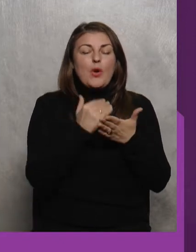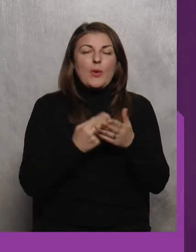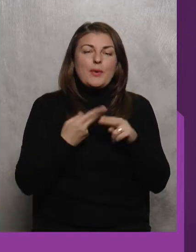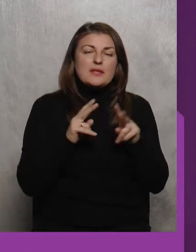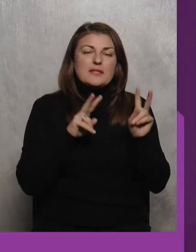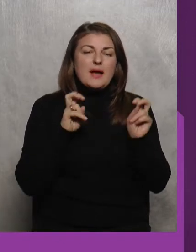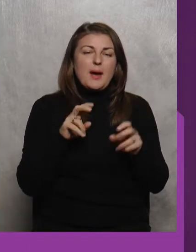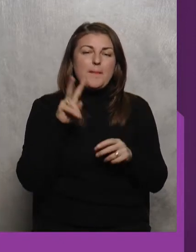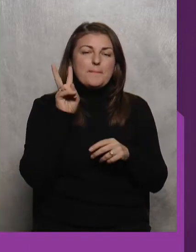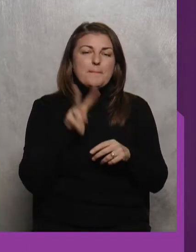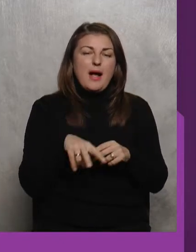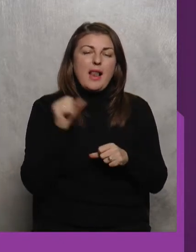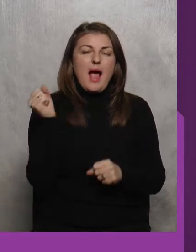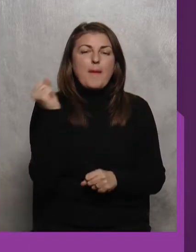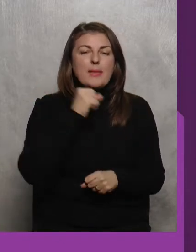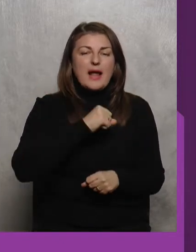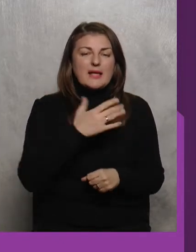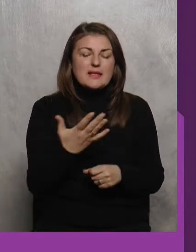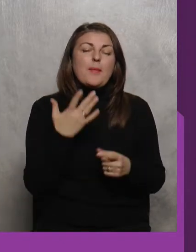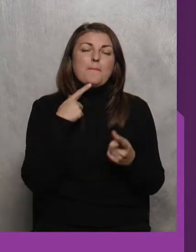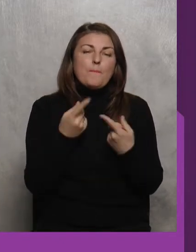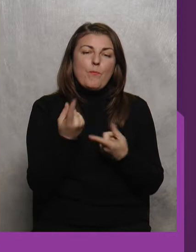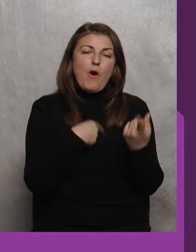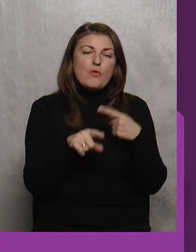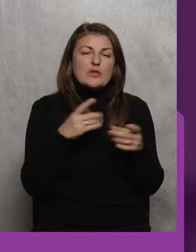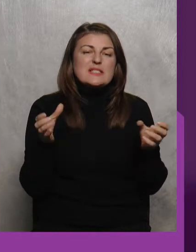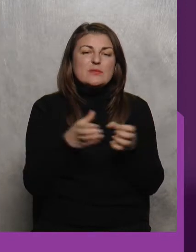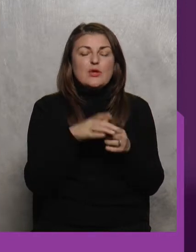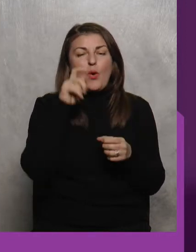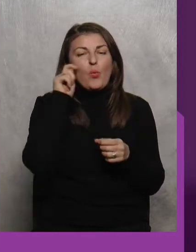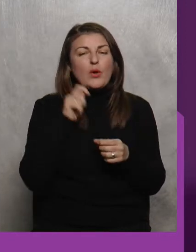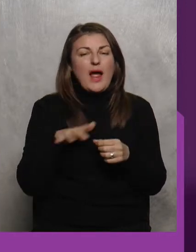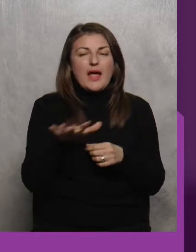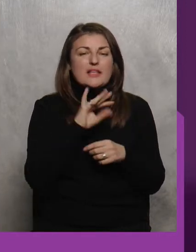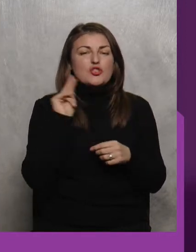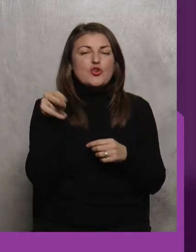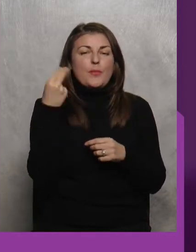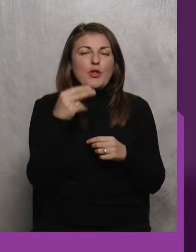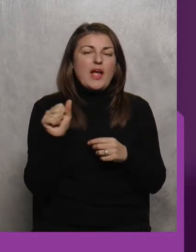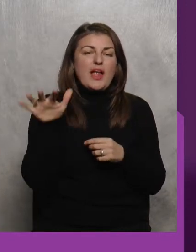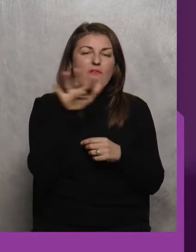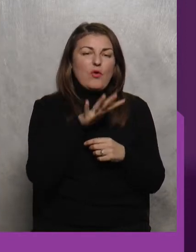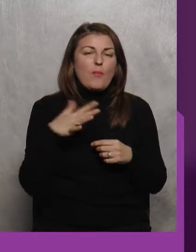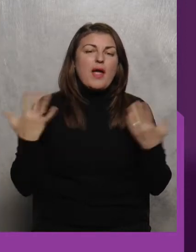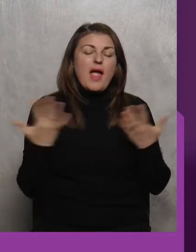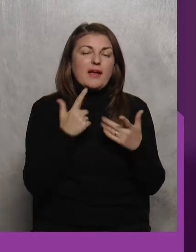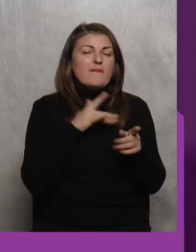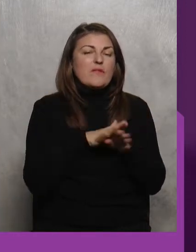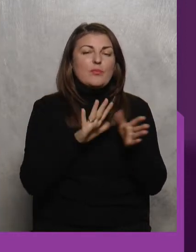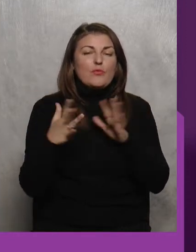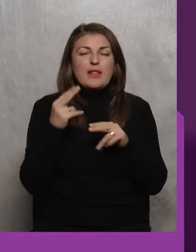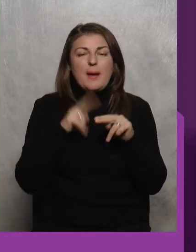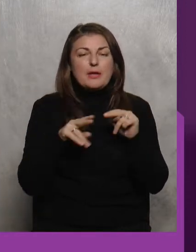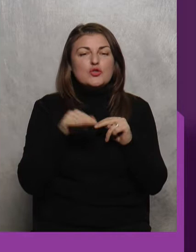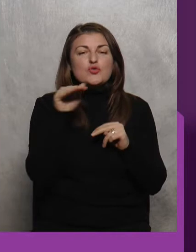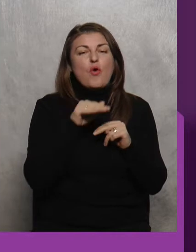це пара армреслінг. Повернулася збірна України з чемпіонату Європи, який відбувся